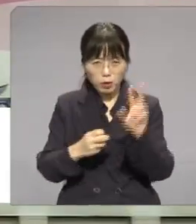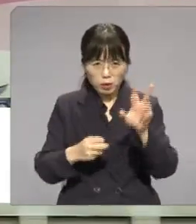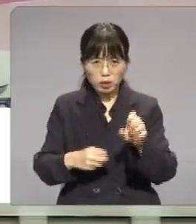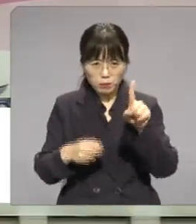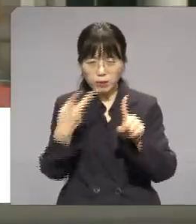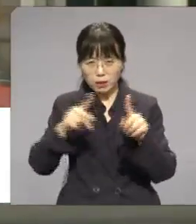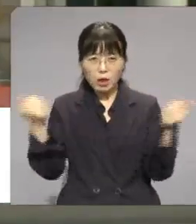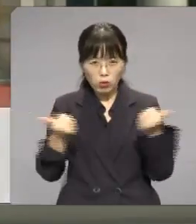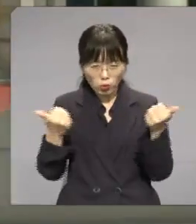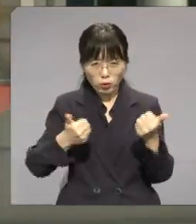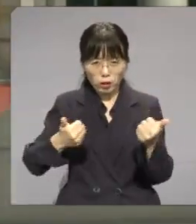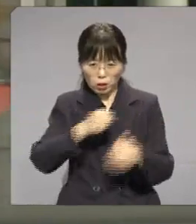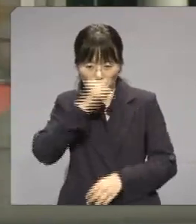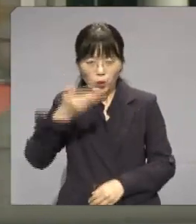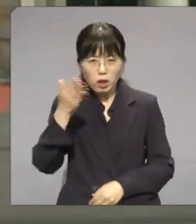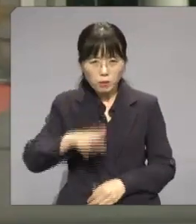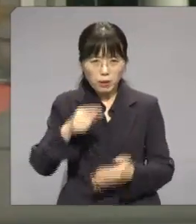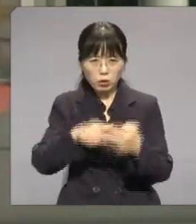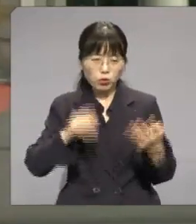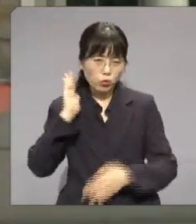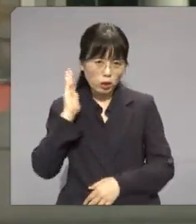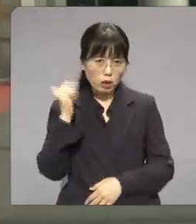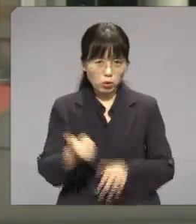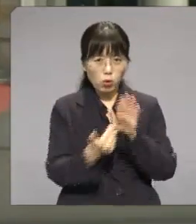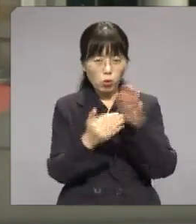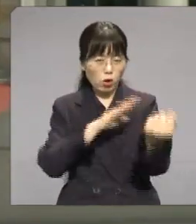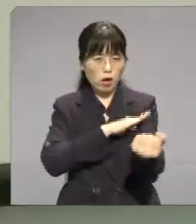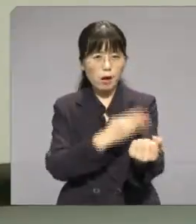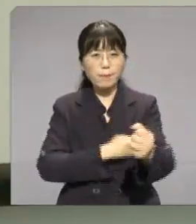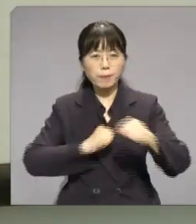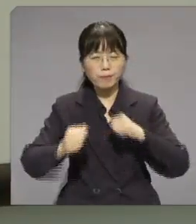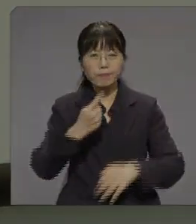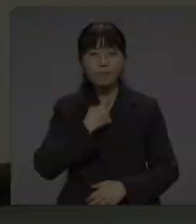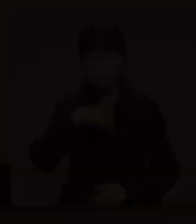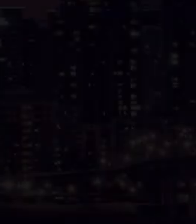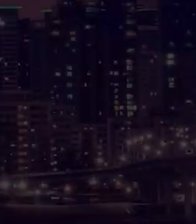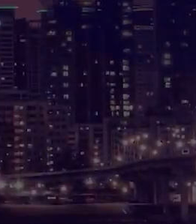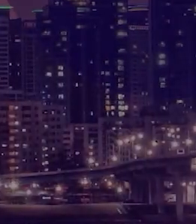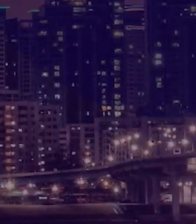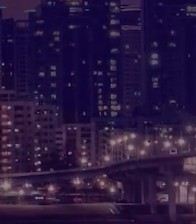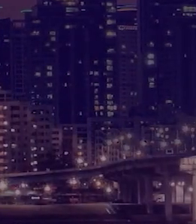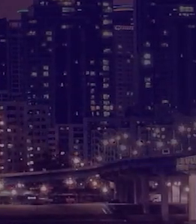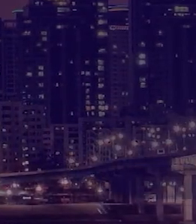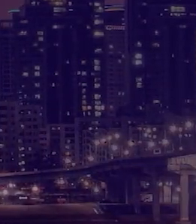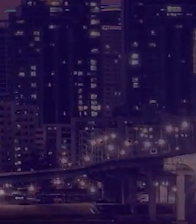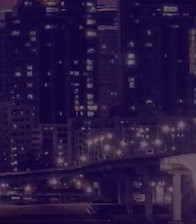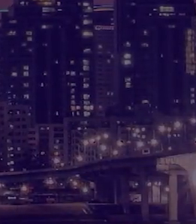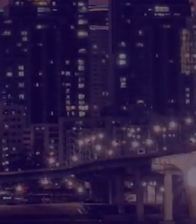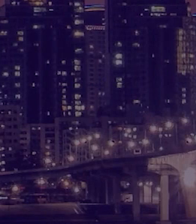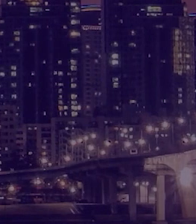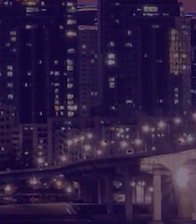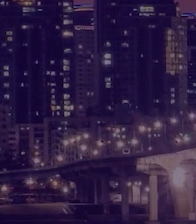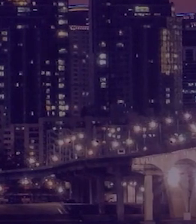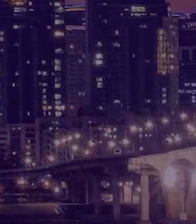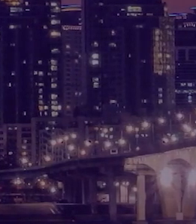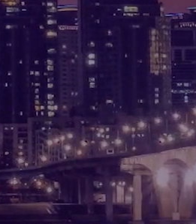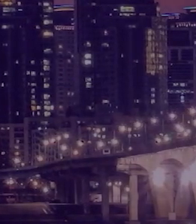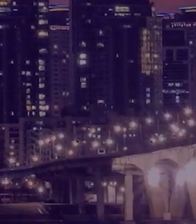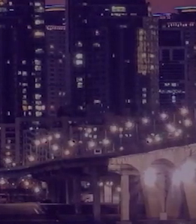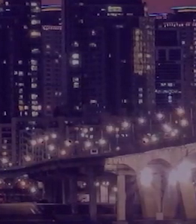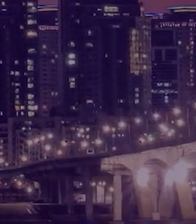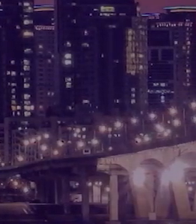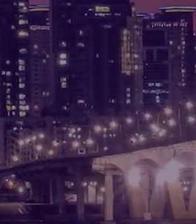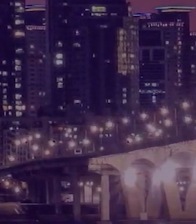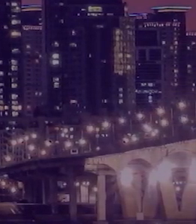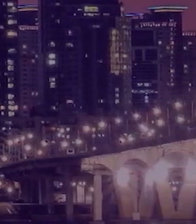국회에서도 국회를 통과했지만 윤성열 대통령은 거부권을 행사한 바 있습니다 I